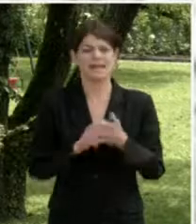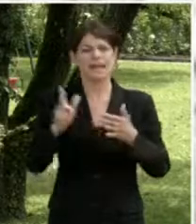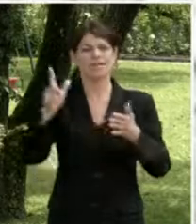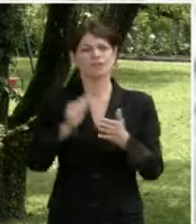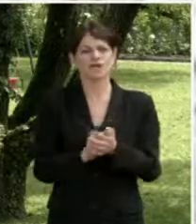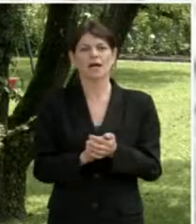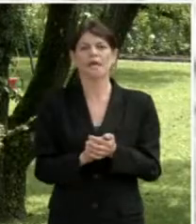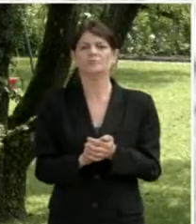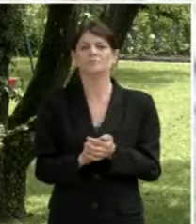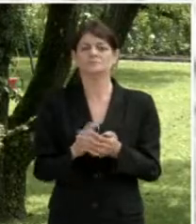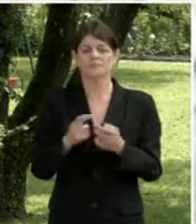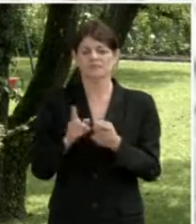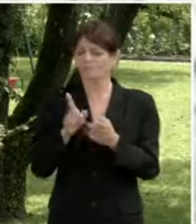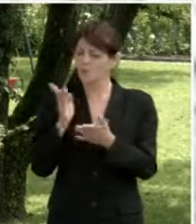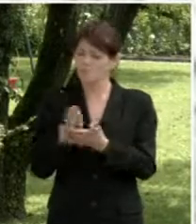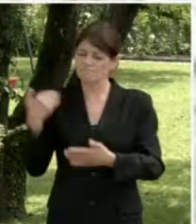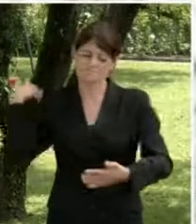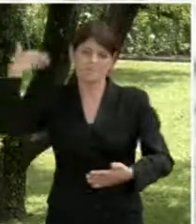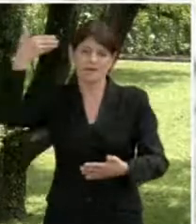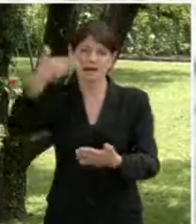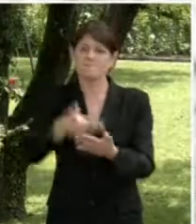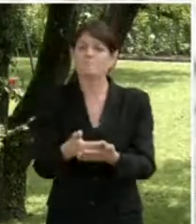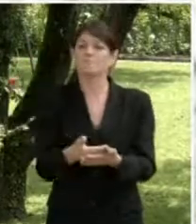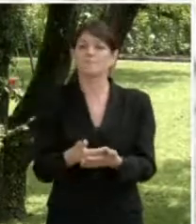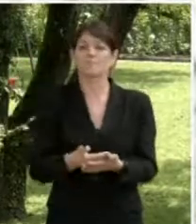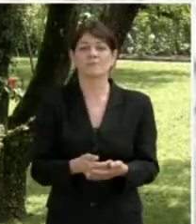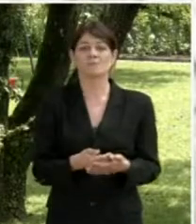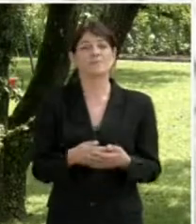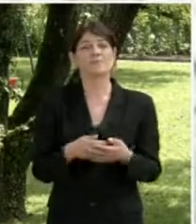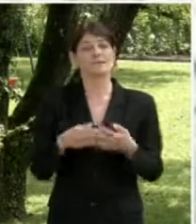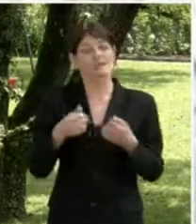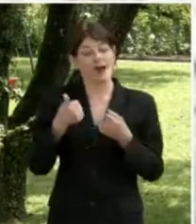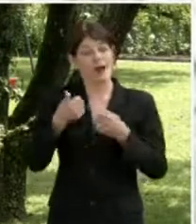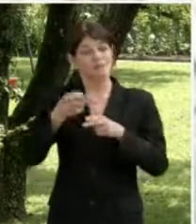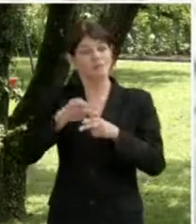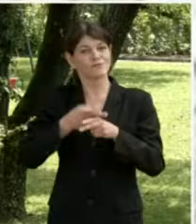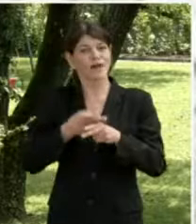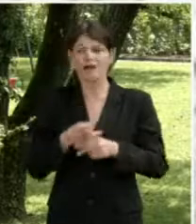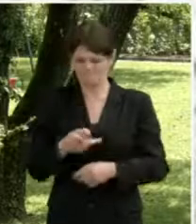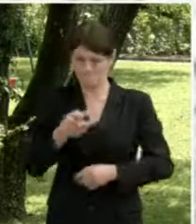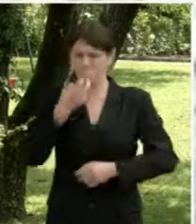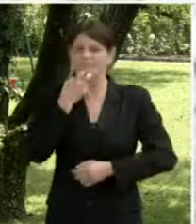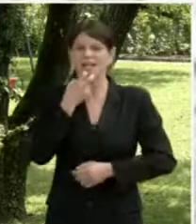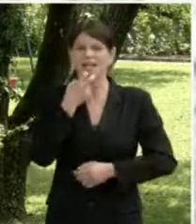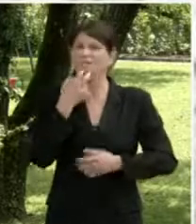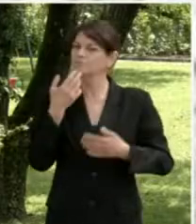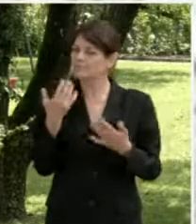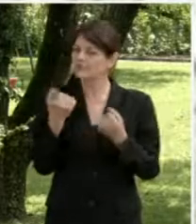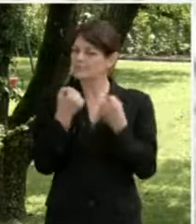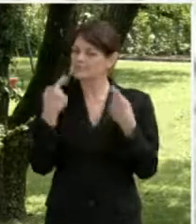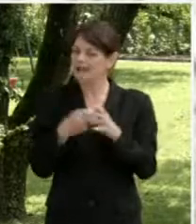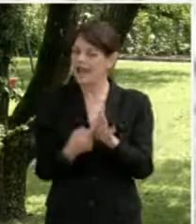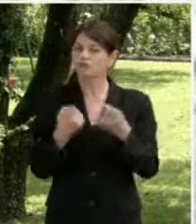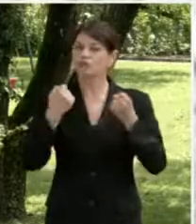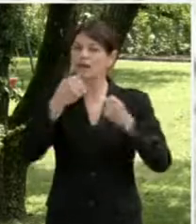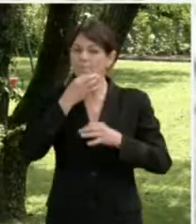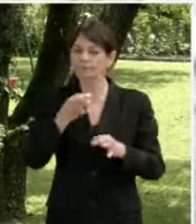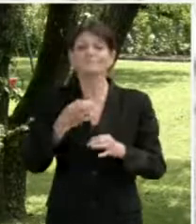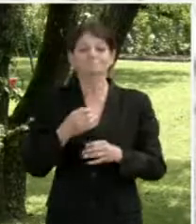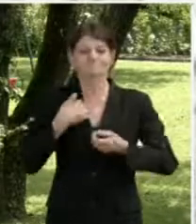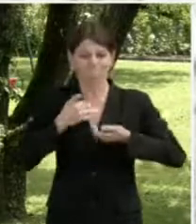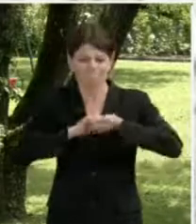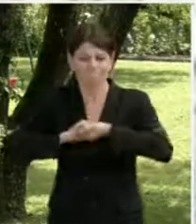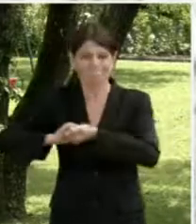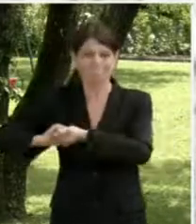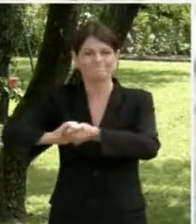Liechtenstein ist seit jeher eine Willensnation, die ihre Stärke am besten durch inneren Zusammenhalt zur Wirkung bringen